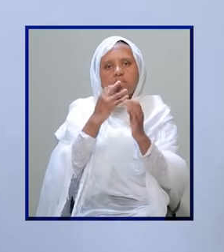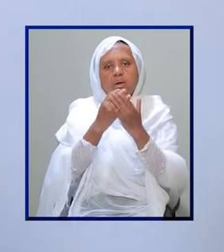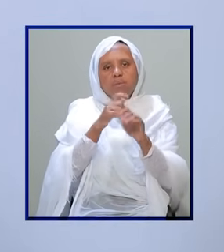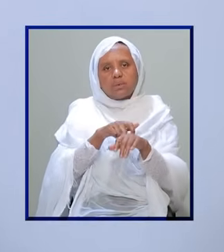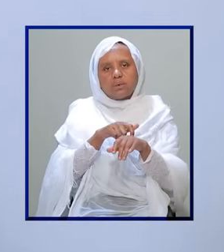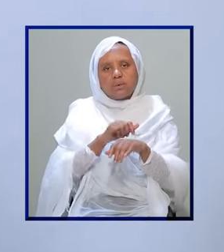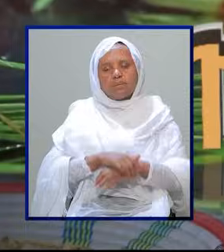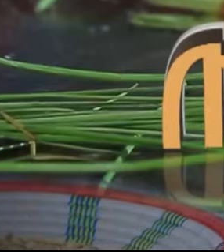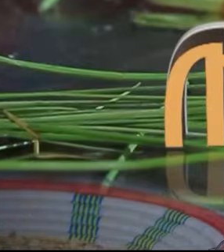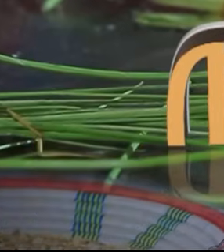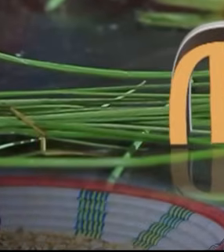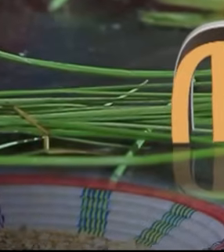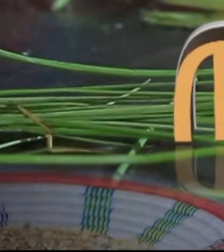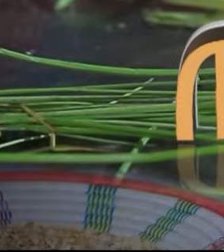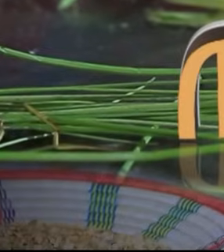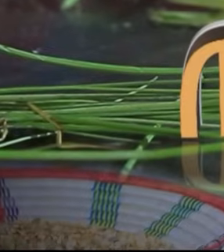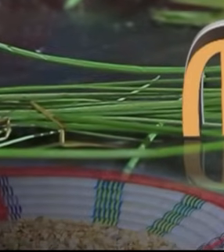አድርጉ። መልካም ጊዜ።